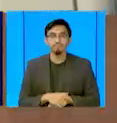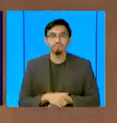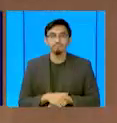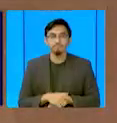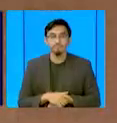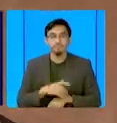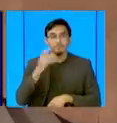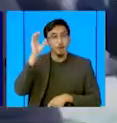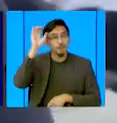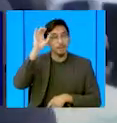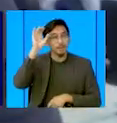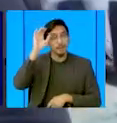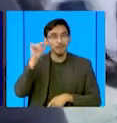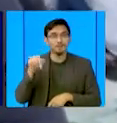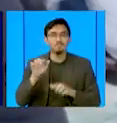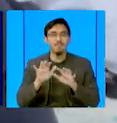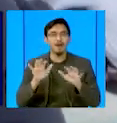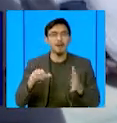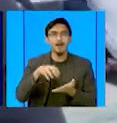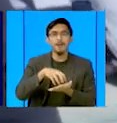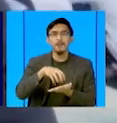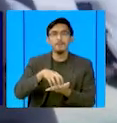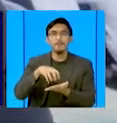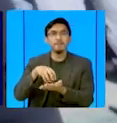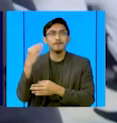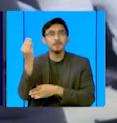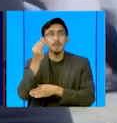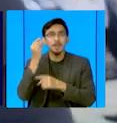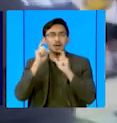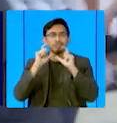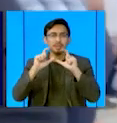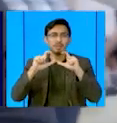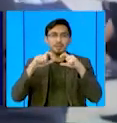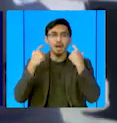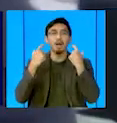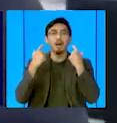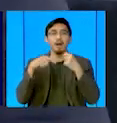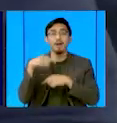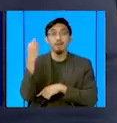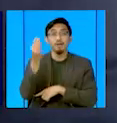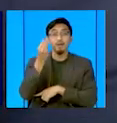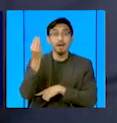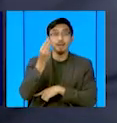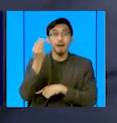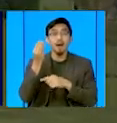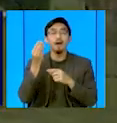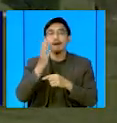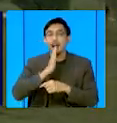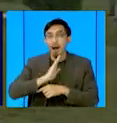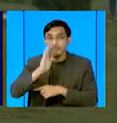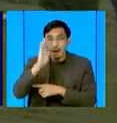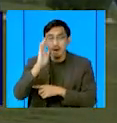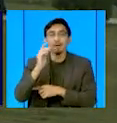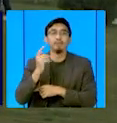Uzbekistan dikenal dengan banyak sekali tempat-tempat wisata sejarah atau wisata religi. Nah, salah satunya adalah Masjid Minor yang ada di belakang